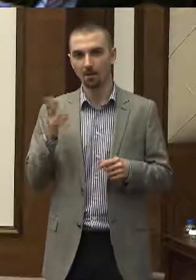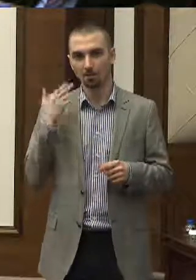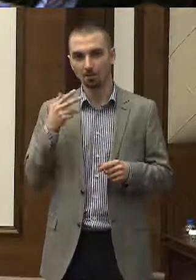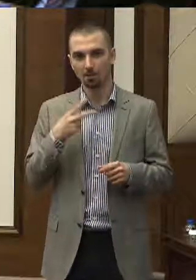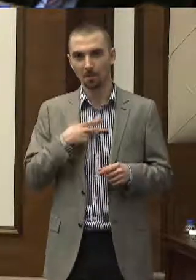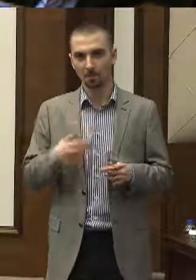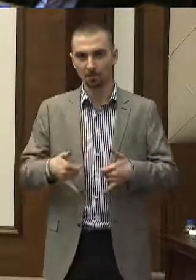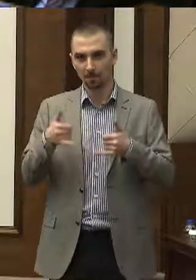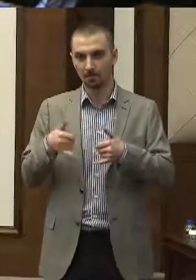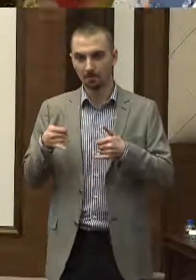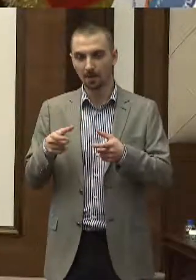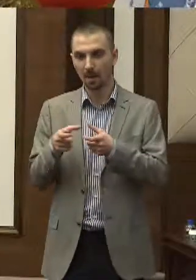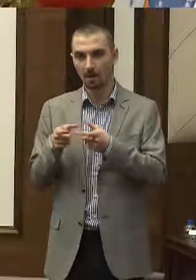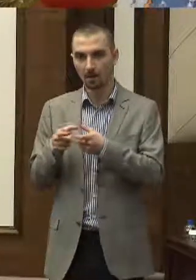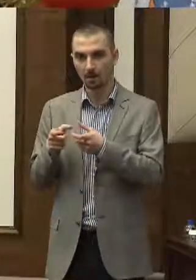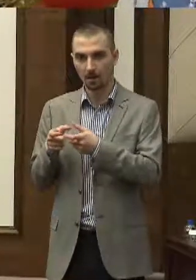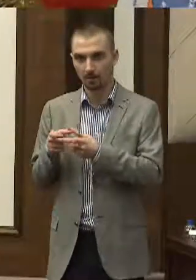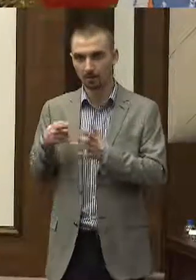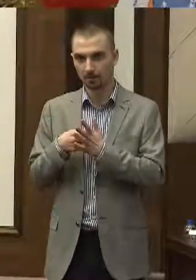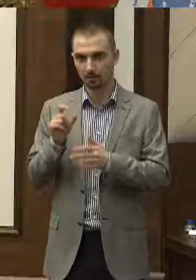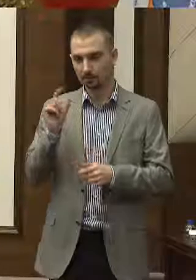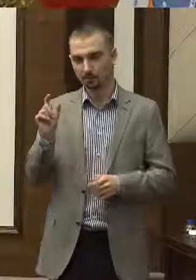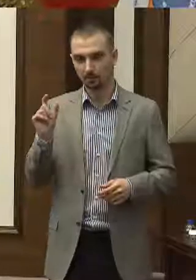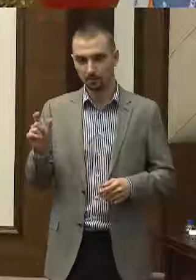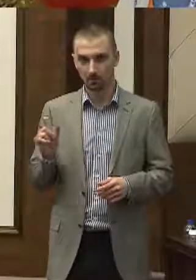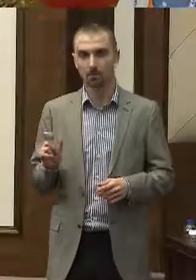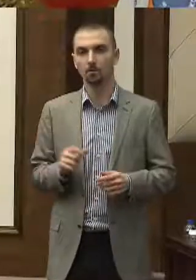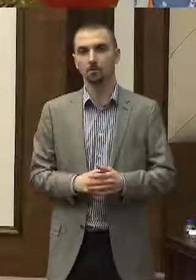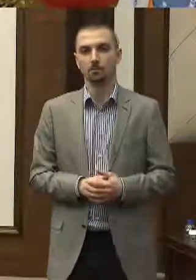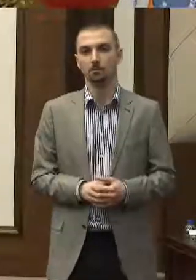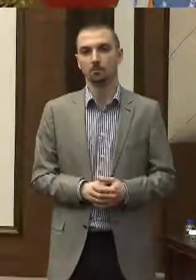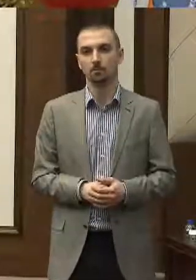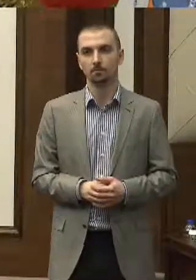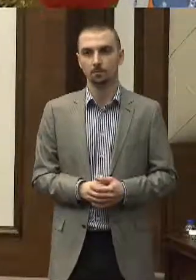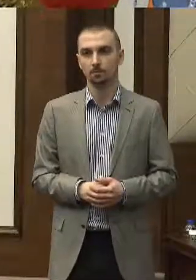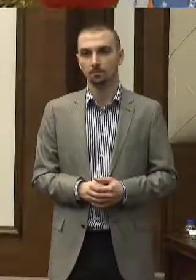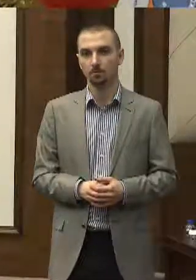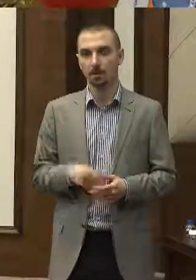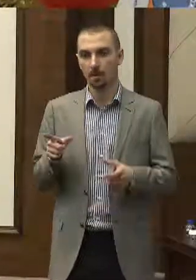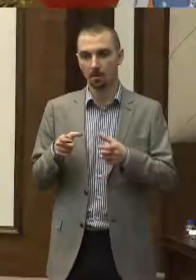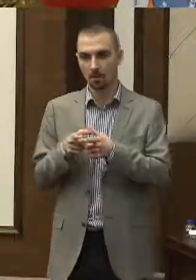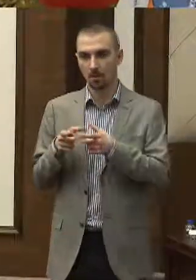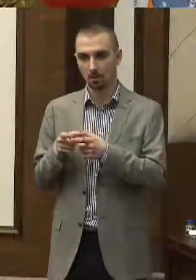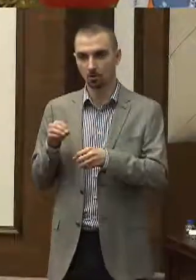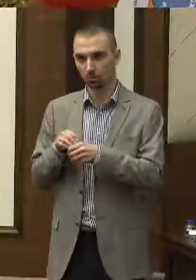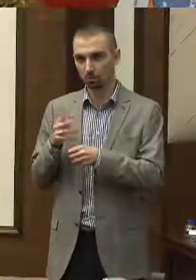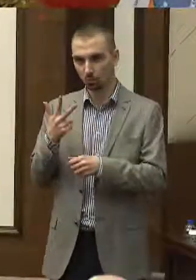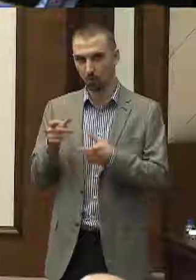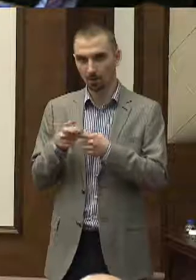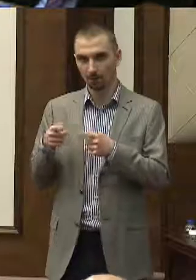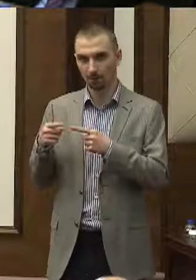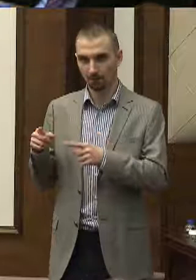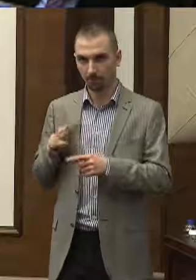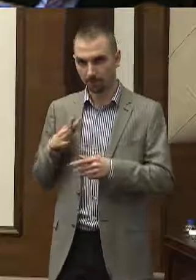çalışan derneklere... İsimlerini okuyun onların, dernekleri. Çağdaş Yaşamı Destekleme Derneği, Türk Hava Kurumu ve Türkiye Emekli Subaylar Derneği.